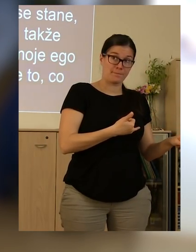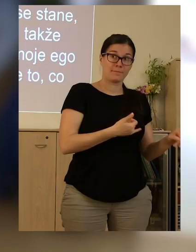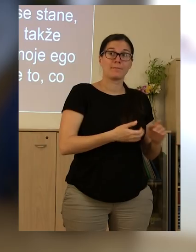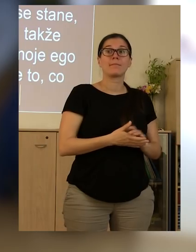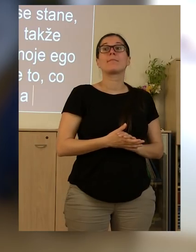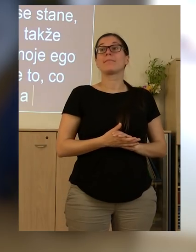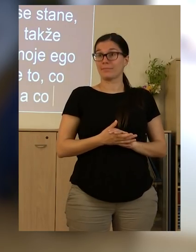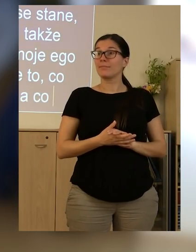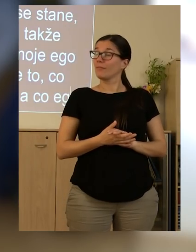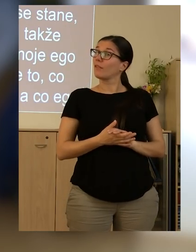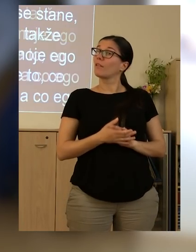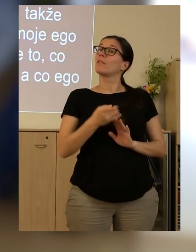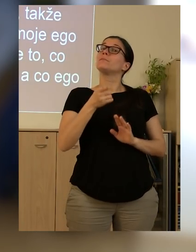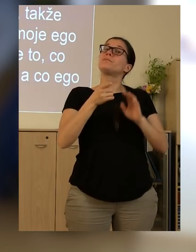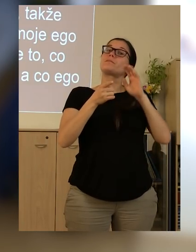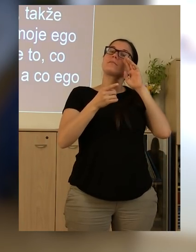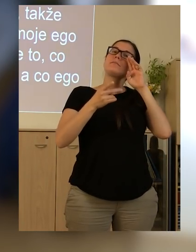je první, řekněme, poměrně